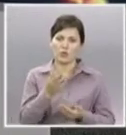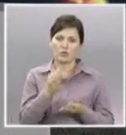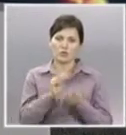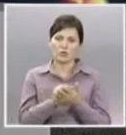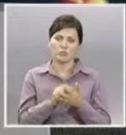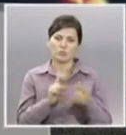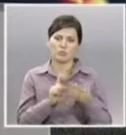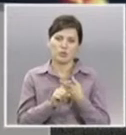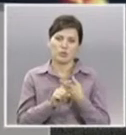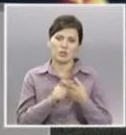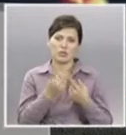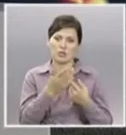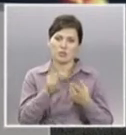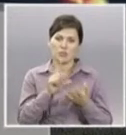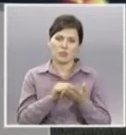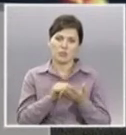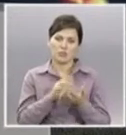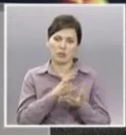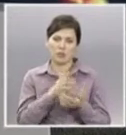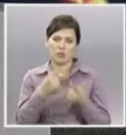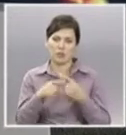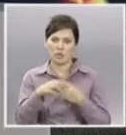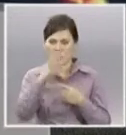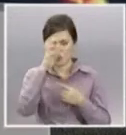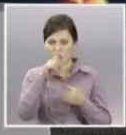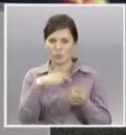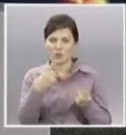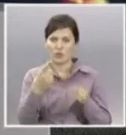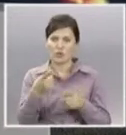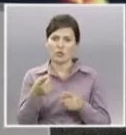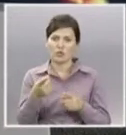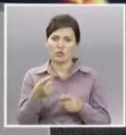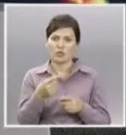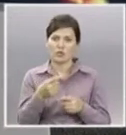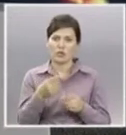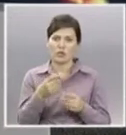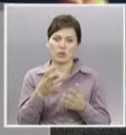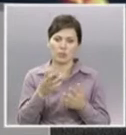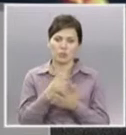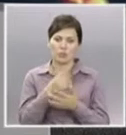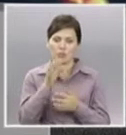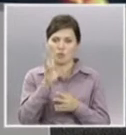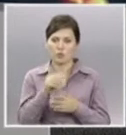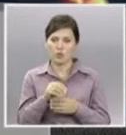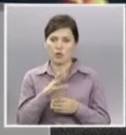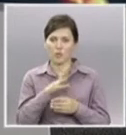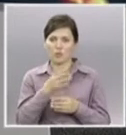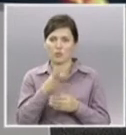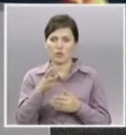құжатпен байланысты. Сіз зейнетке шығатын болсаңыз да, басқа елге қоныс аударсаңыз да, тағысын тағы осылардың барлығына